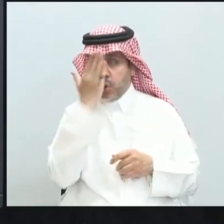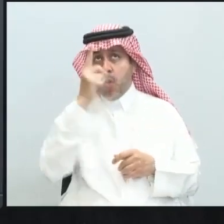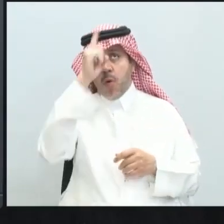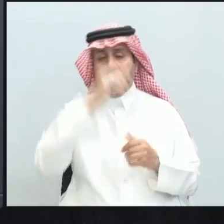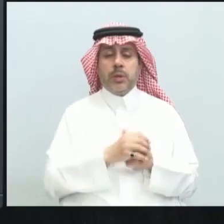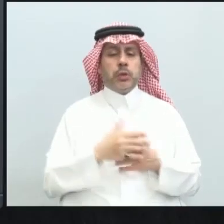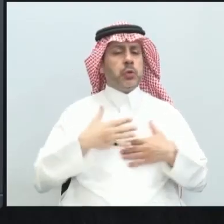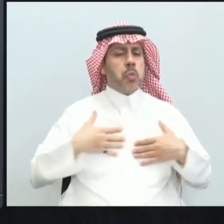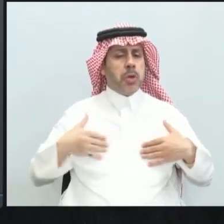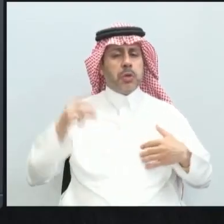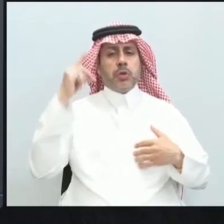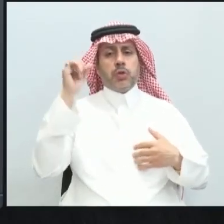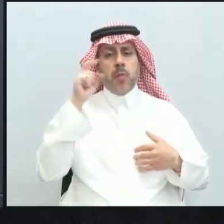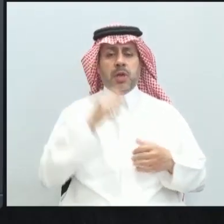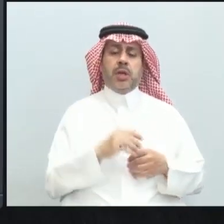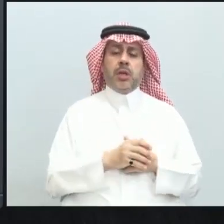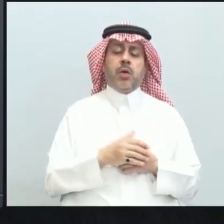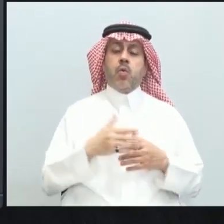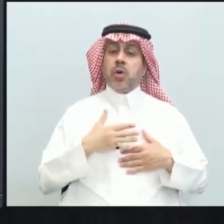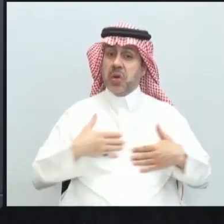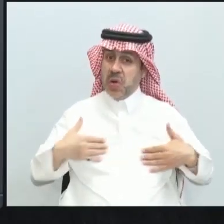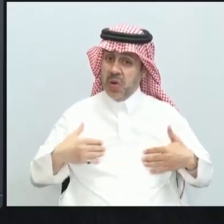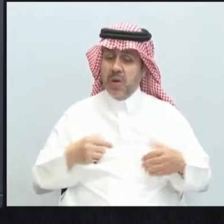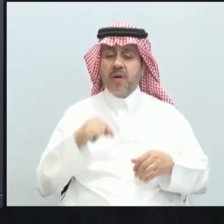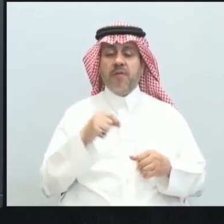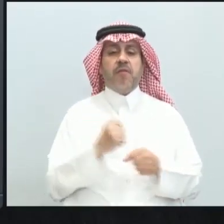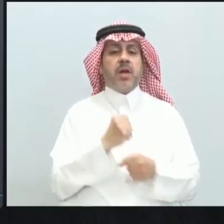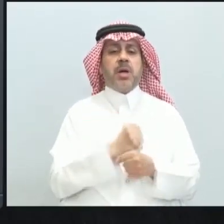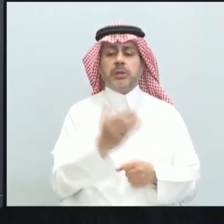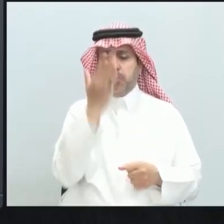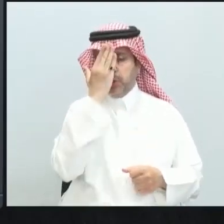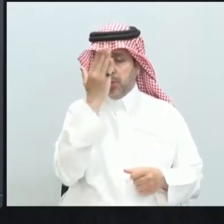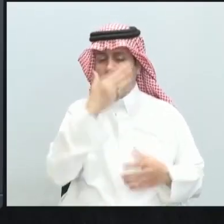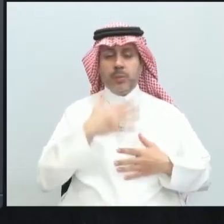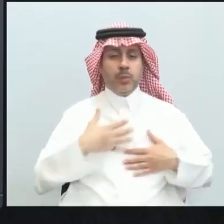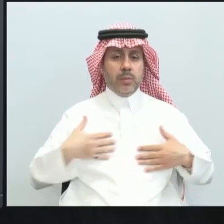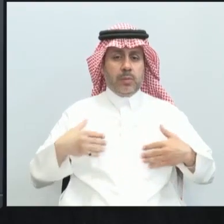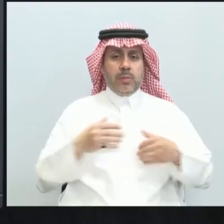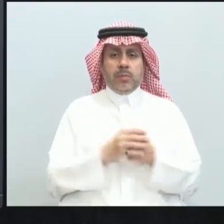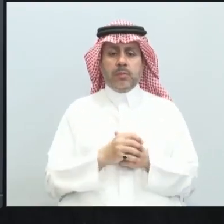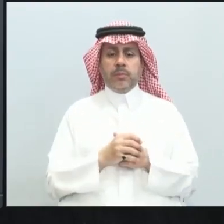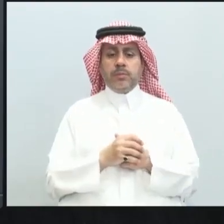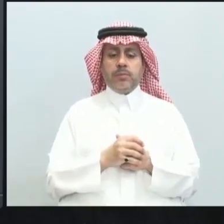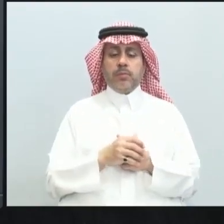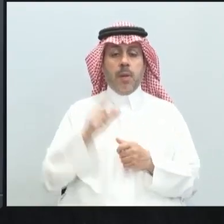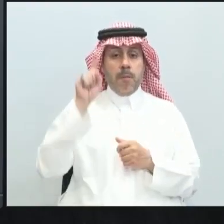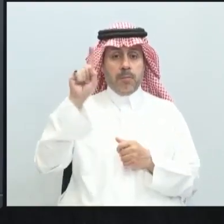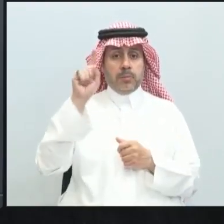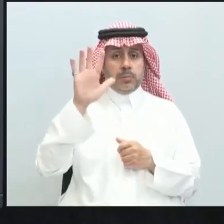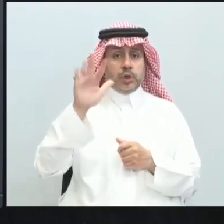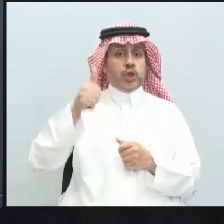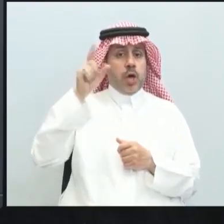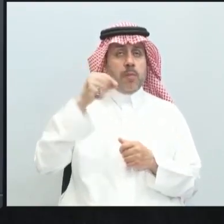من الطمانينه والراحه والسعاده اثناء القيام بعباده الله سبحانه وتعالى كذلك من البشائر التي